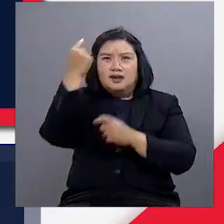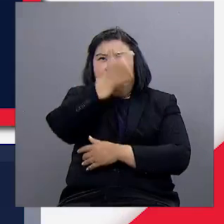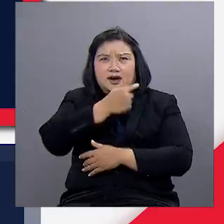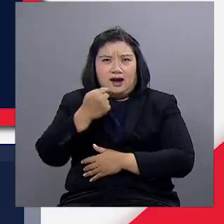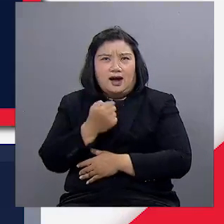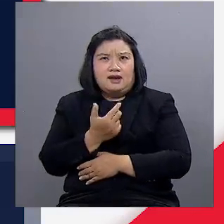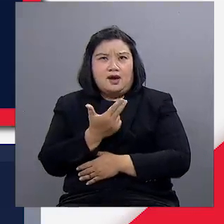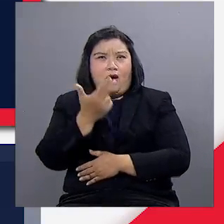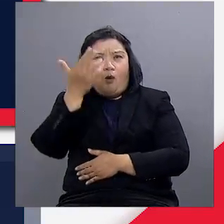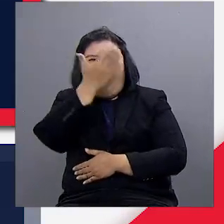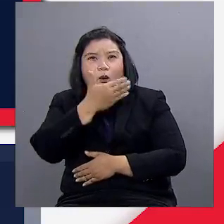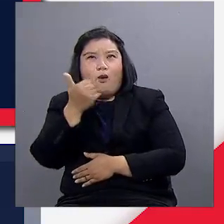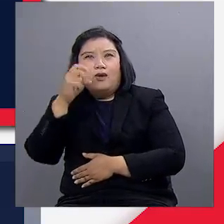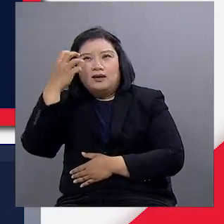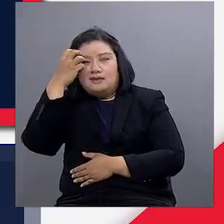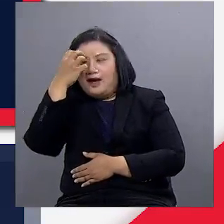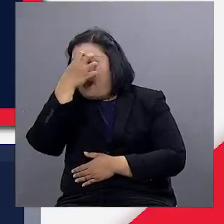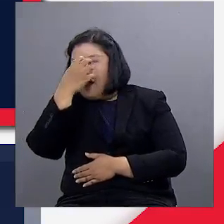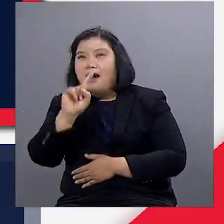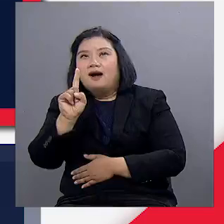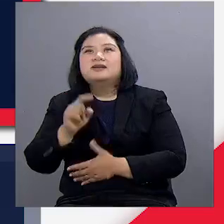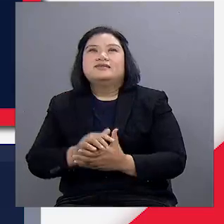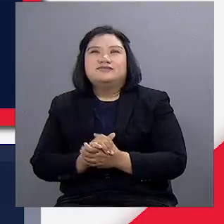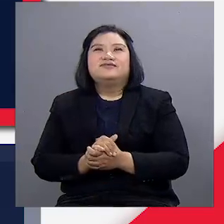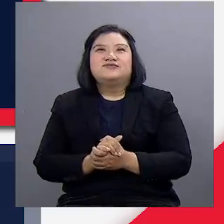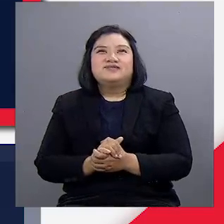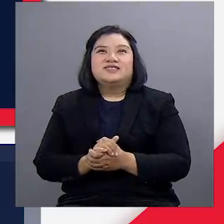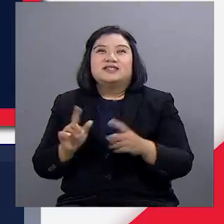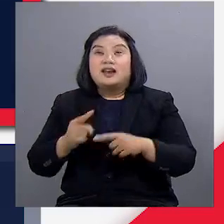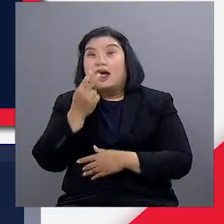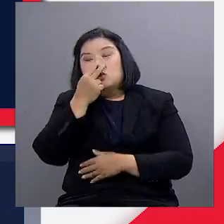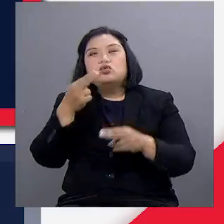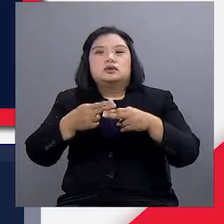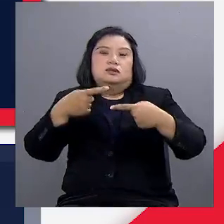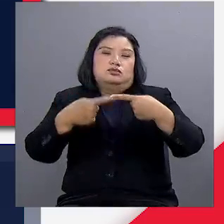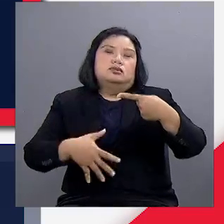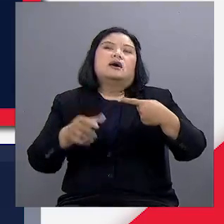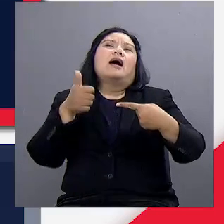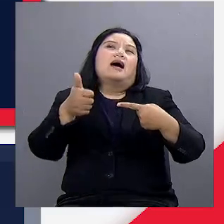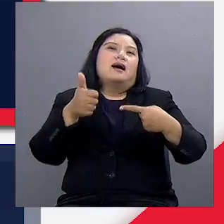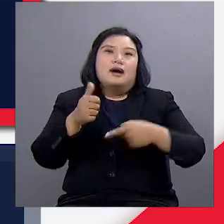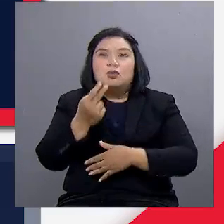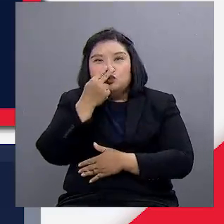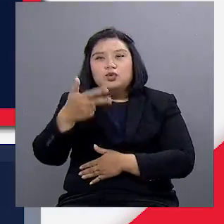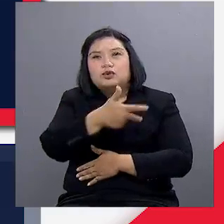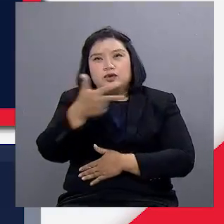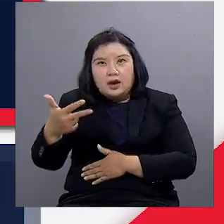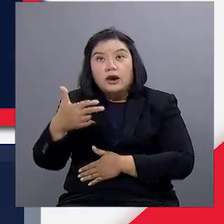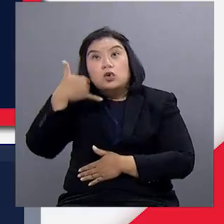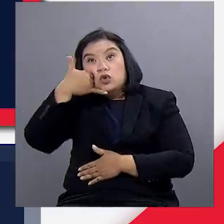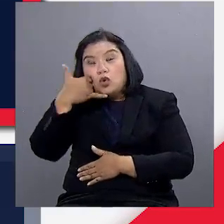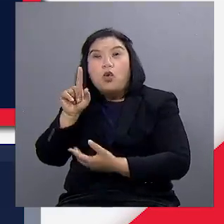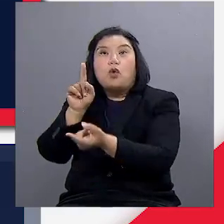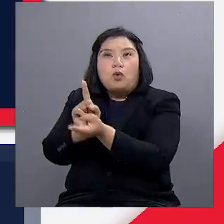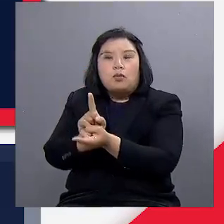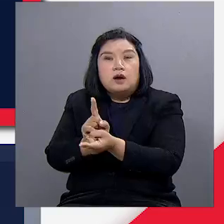เนาะ ที่เขาดวงตาเขาแบบมีพลังมาก นั่น แ หละสิ แต่ที่เราให้โฟกัสคือรายชื่อ5ท่านผู้โชคดีนะครับเดี๋ยวทางทีมงานจะติดต่อกลับไปแล้วก็รอรับ